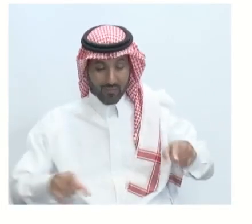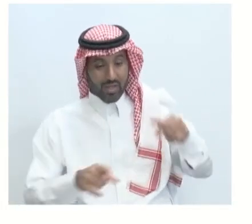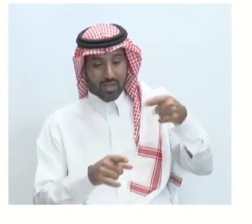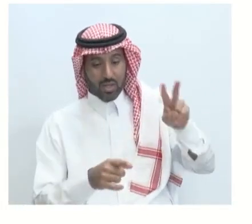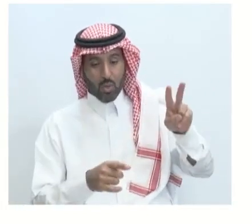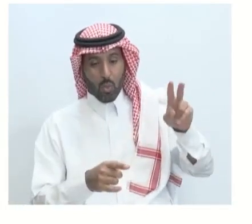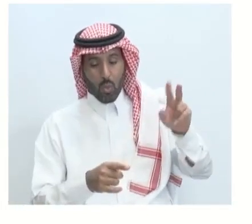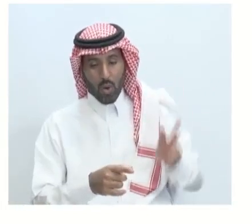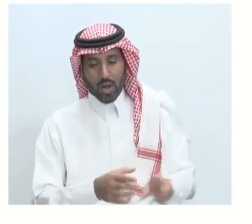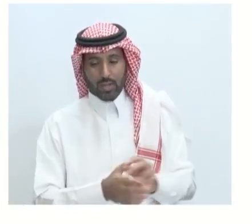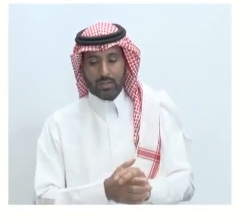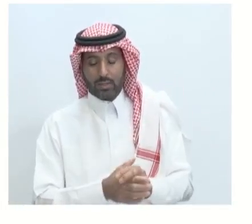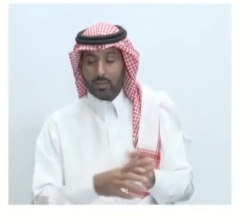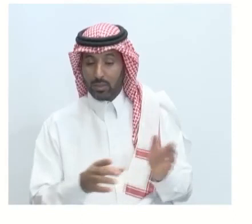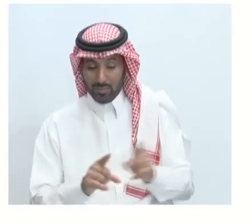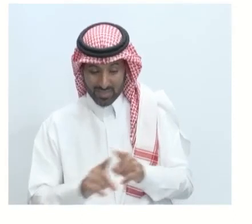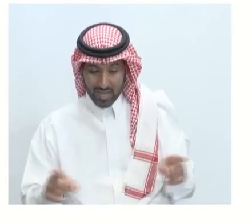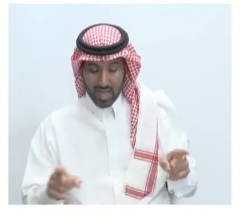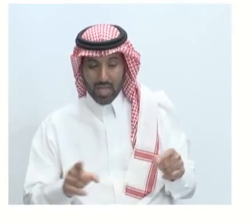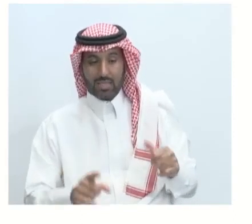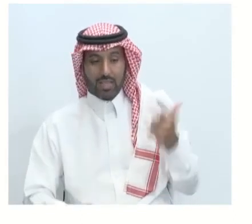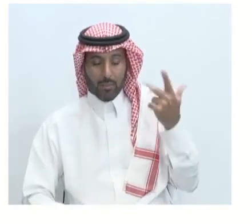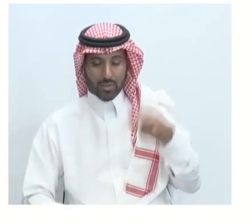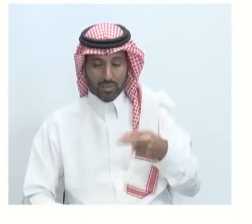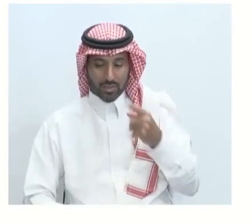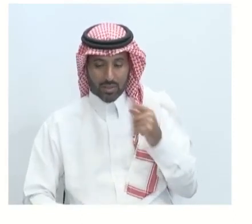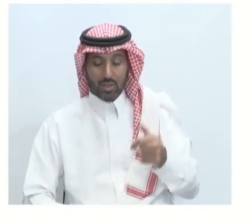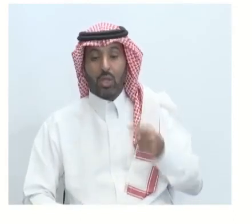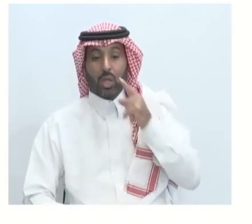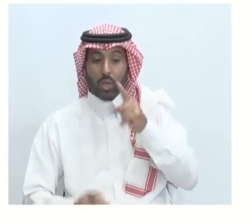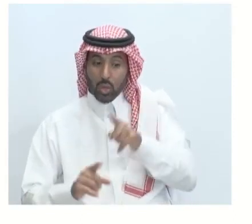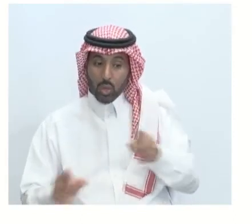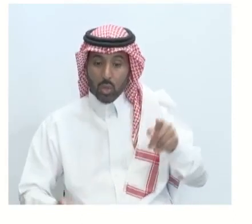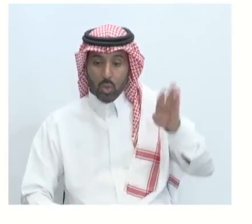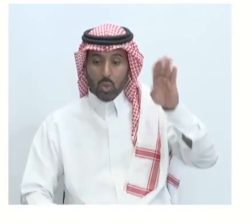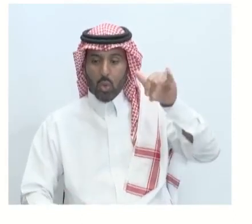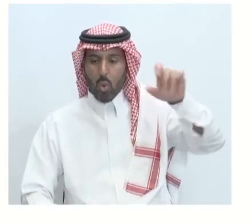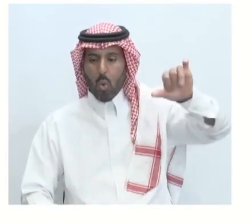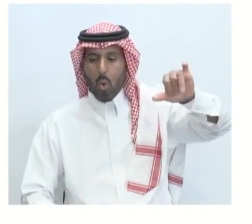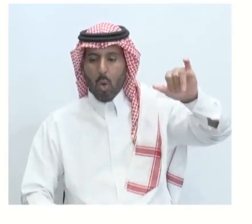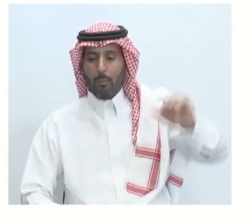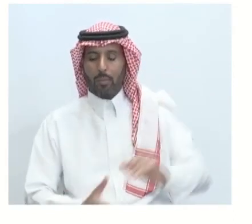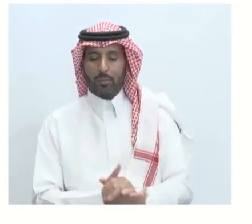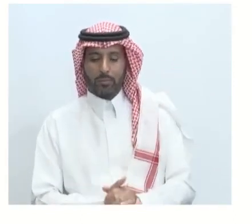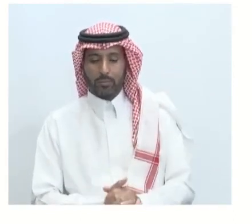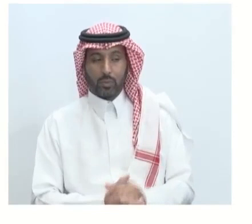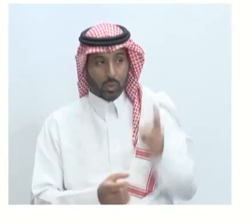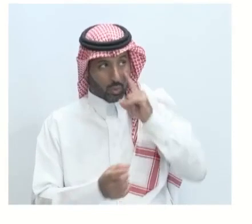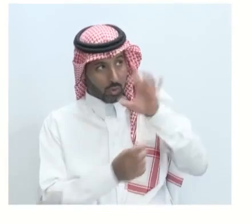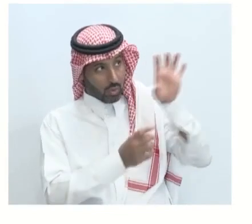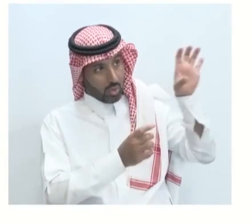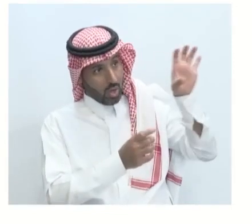م هذه المنظومه عزيزي الطالب عزيزتي الطالبه تنتج منظر راديوي للسماء